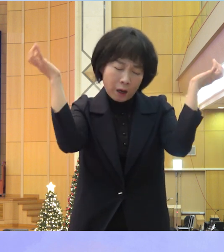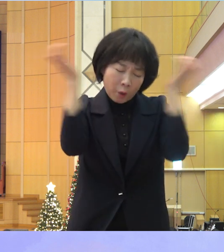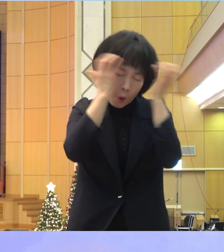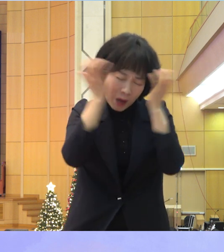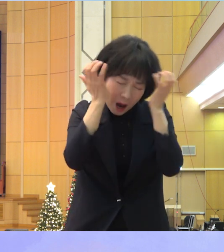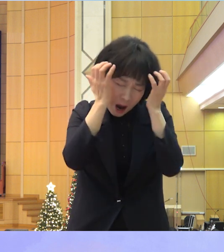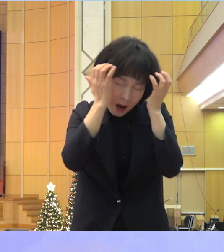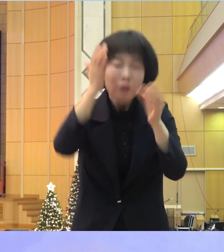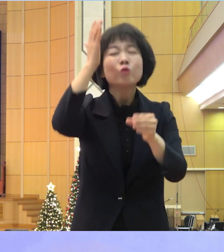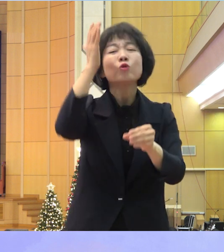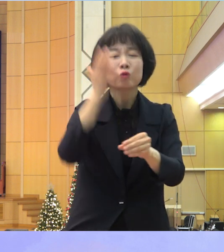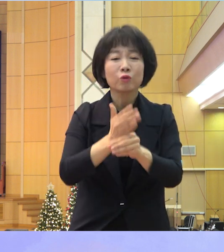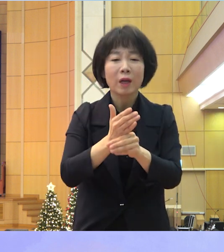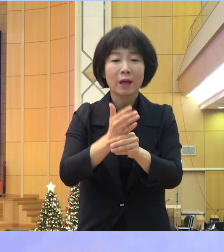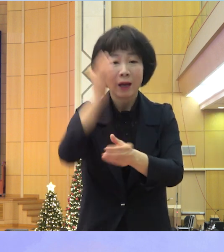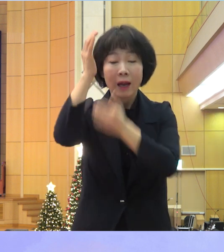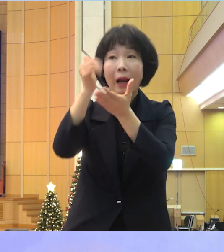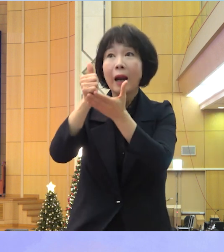고난 중에